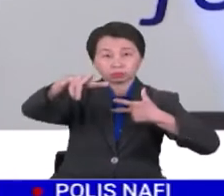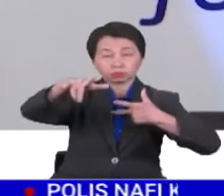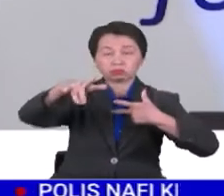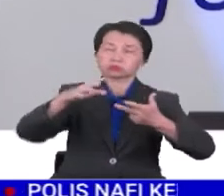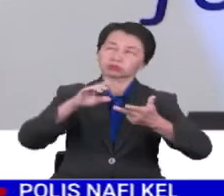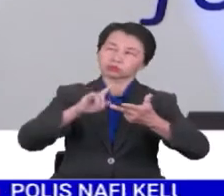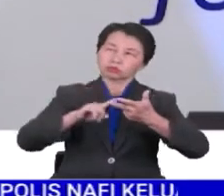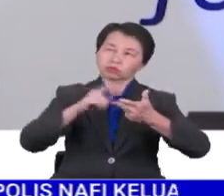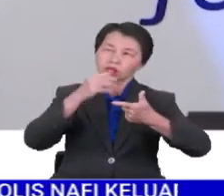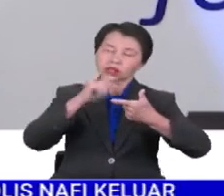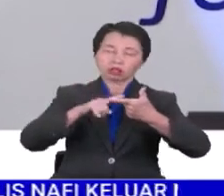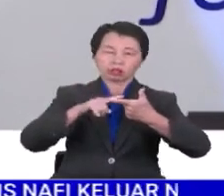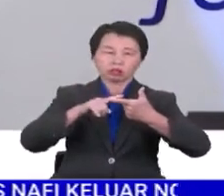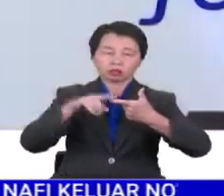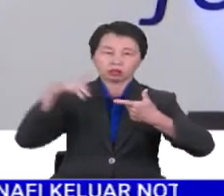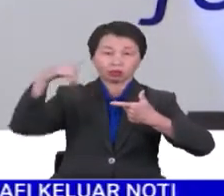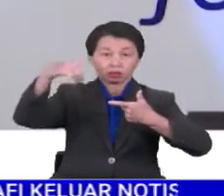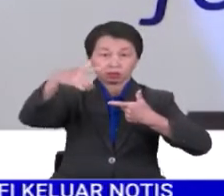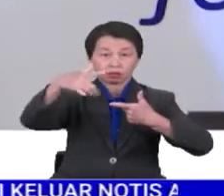serta